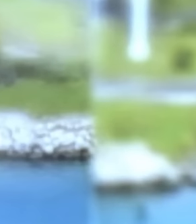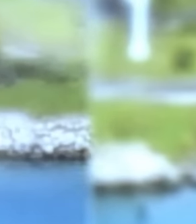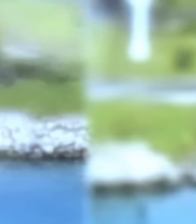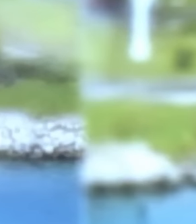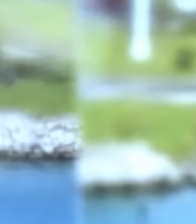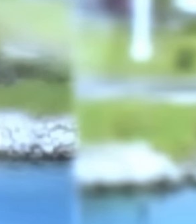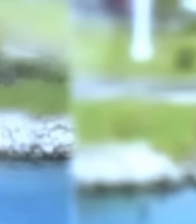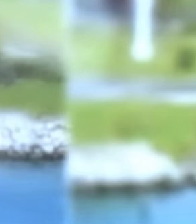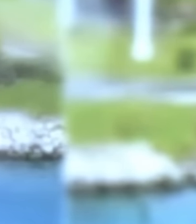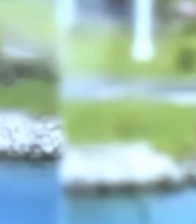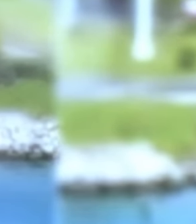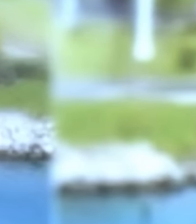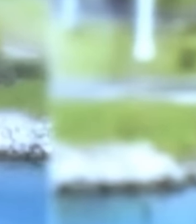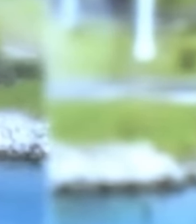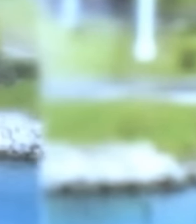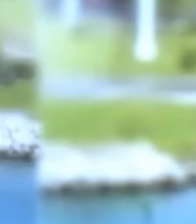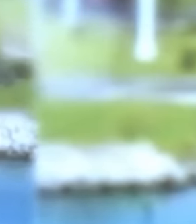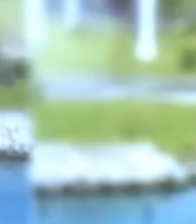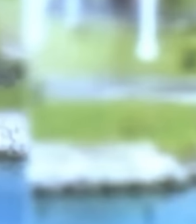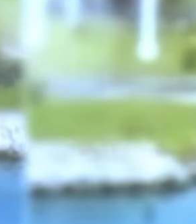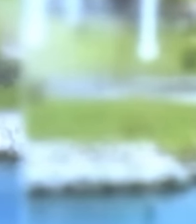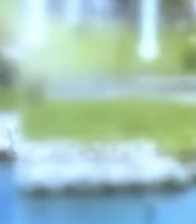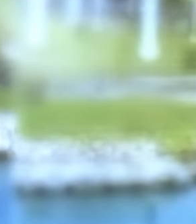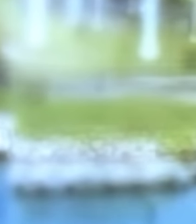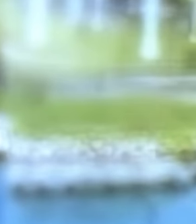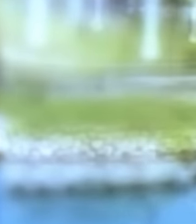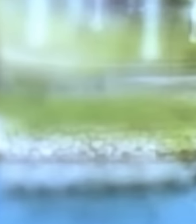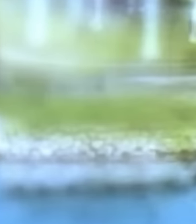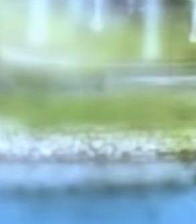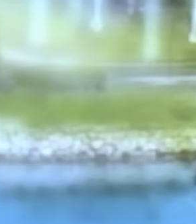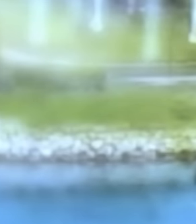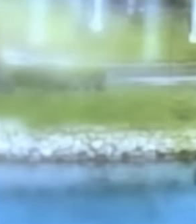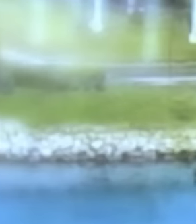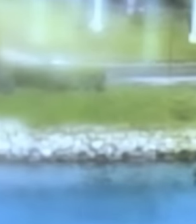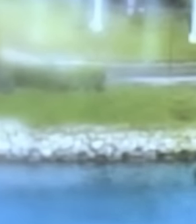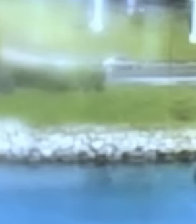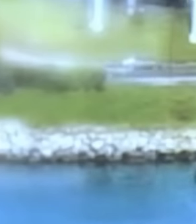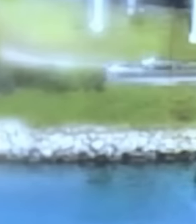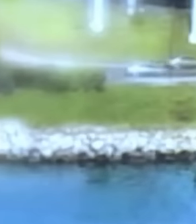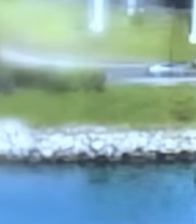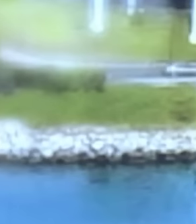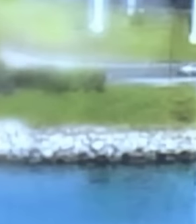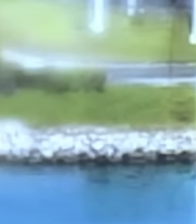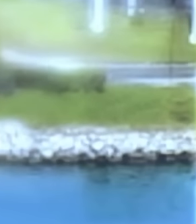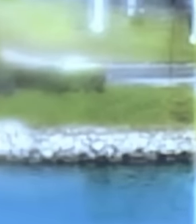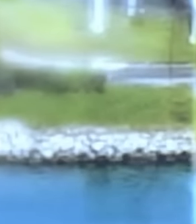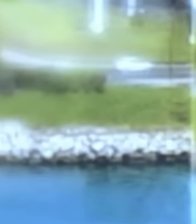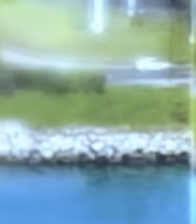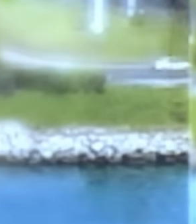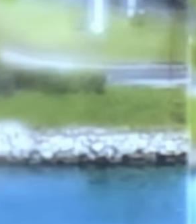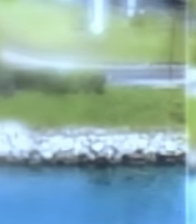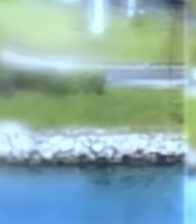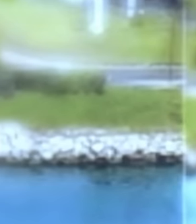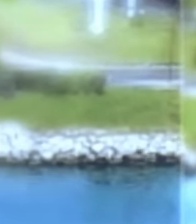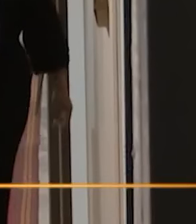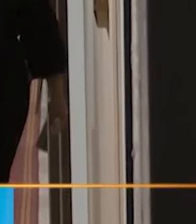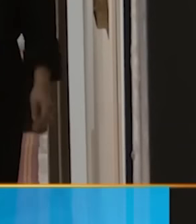Madame, monsieur, bonjour. 13h05, toutes nos excuses pour le retard accusé. Voyons tout de suite les titres au sommaire de ce